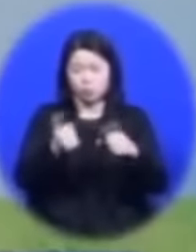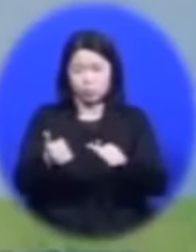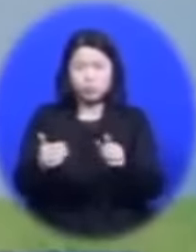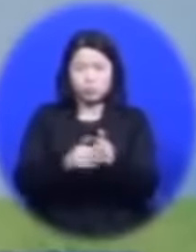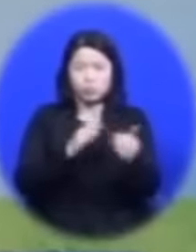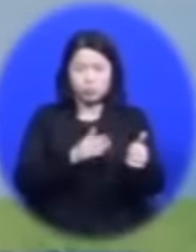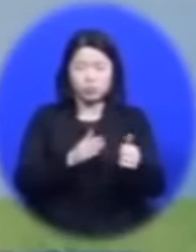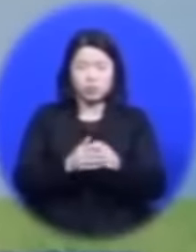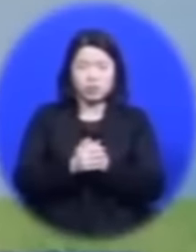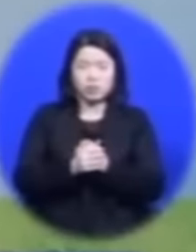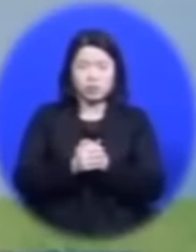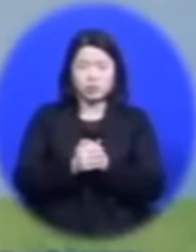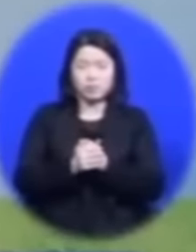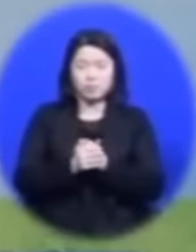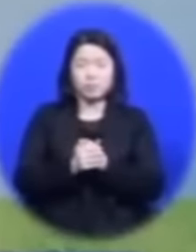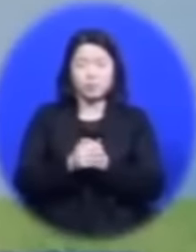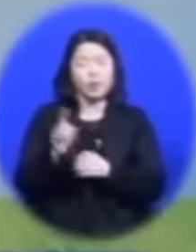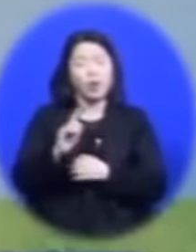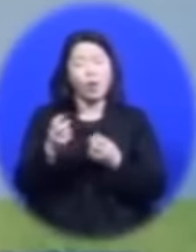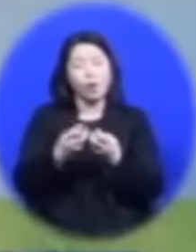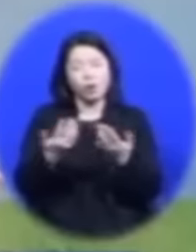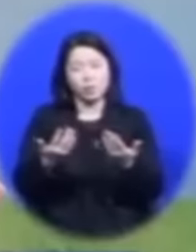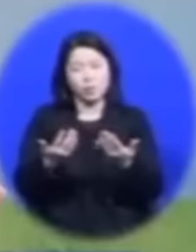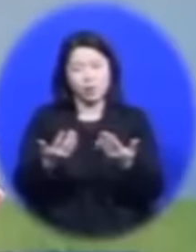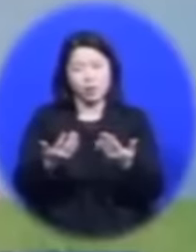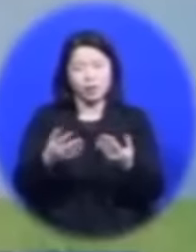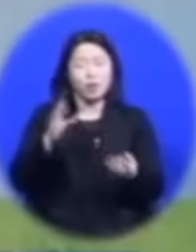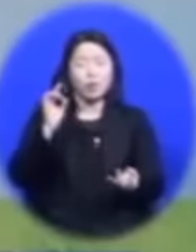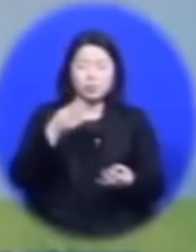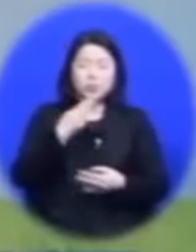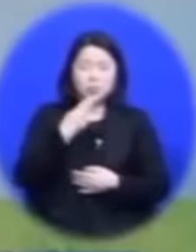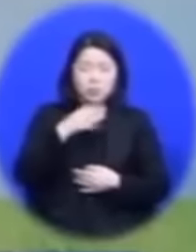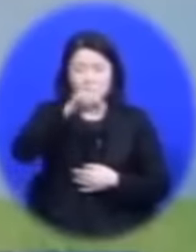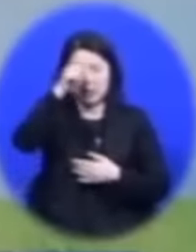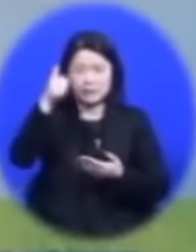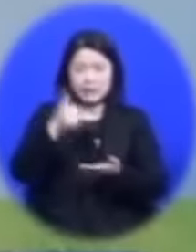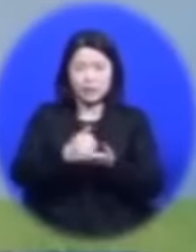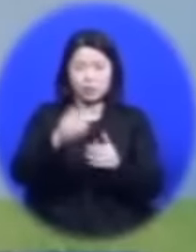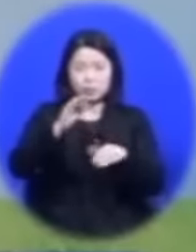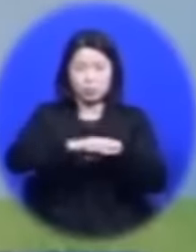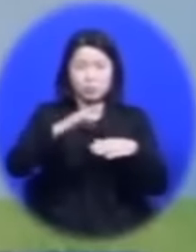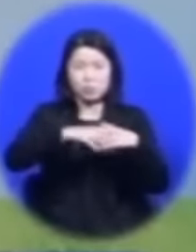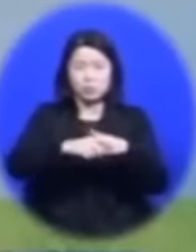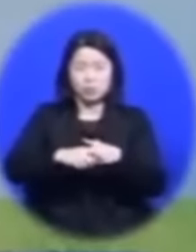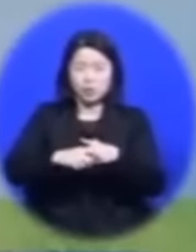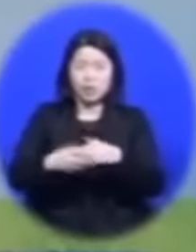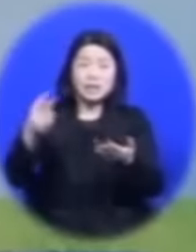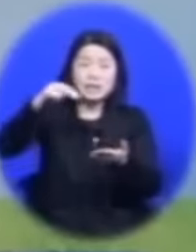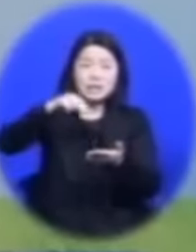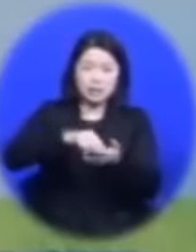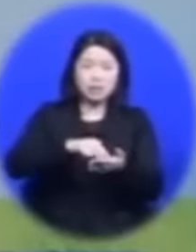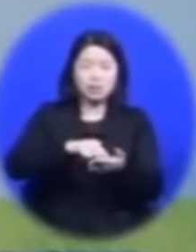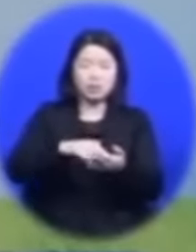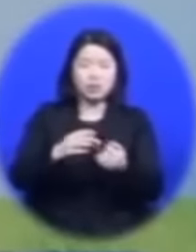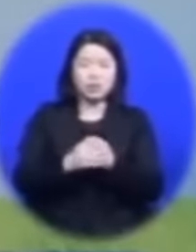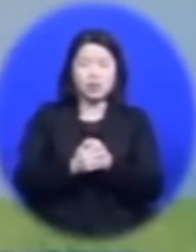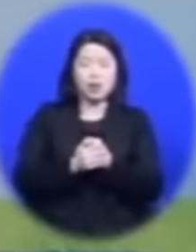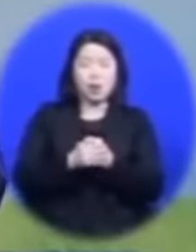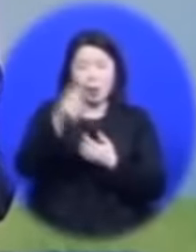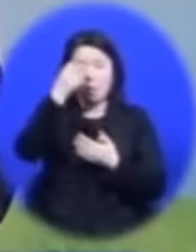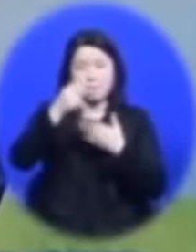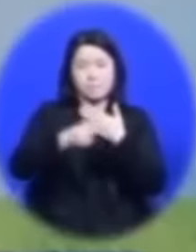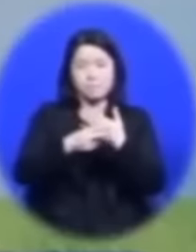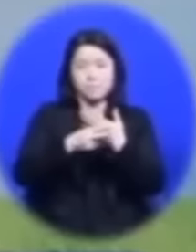그러니 어떻게 합니까? 그냥 꼼짝없이 장로님 손에 붙들려서 일어나신 거예요. 병원